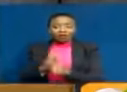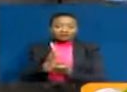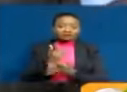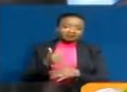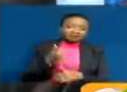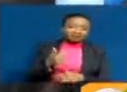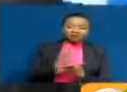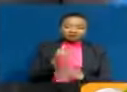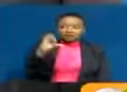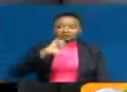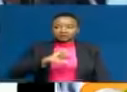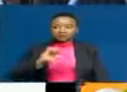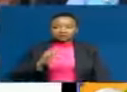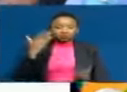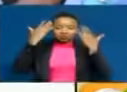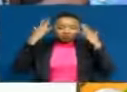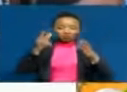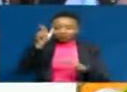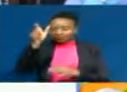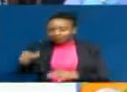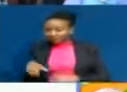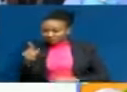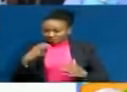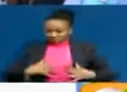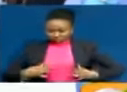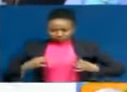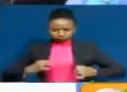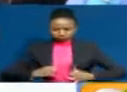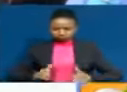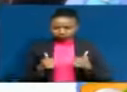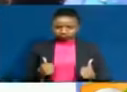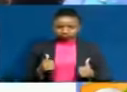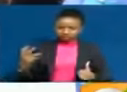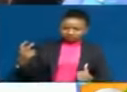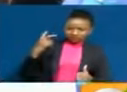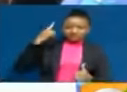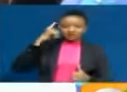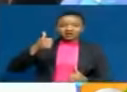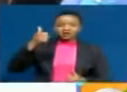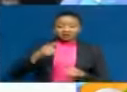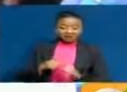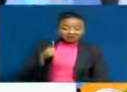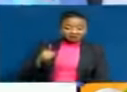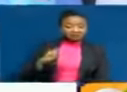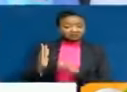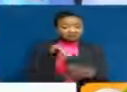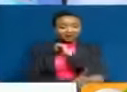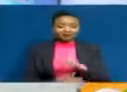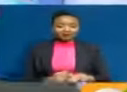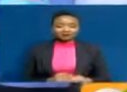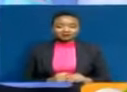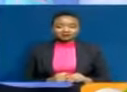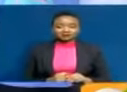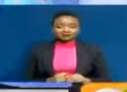wazuri na wabaya. Sasa huwezi jua mtu ni mwizi, unaona mtu amevaa vizuri unaweza kumchukua ni mtu mzuri, kumbe huyo ambaye amevaa vizuri ndio mtu mbaya.